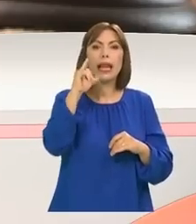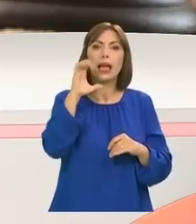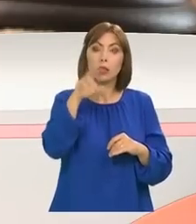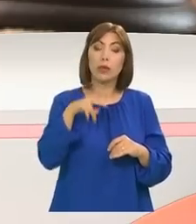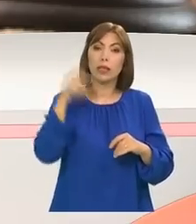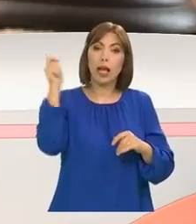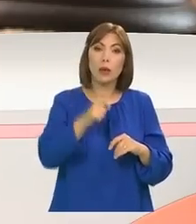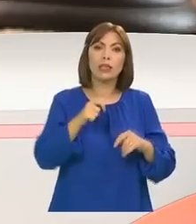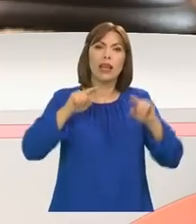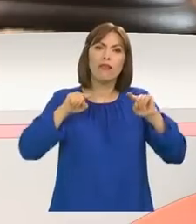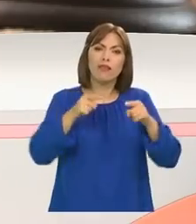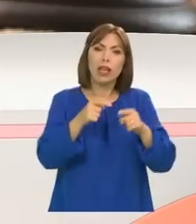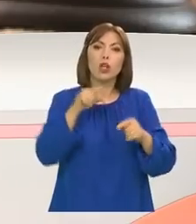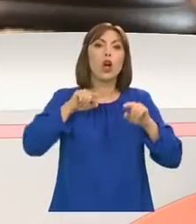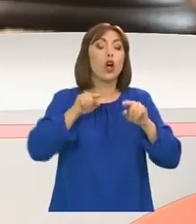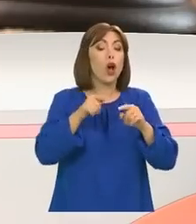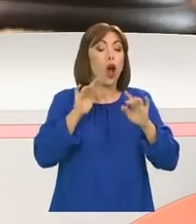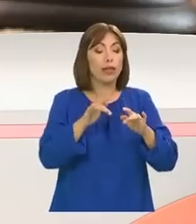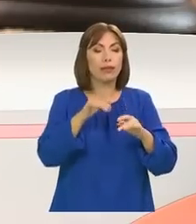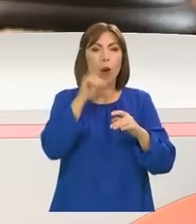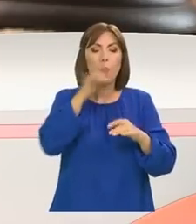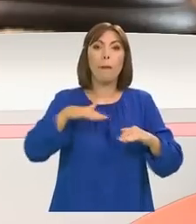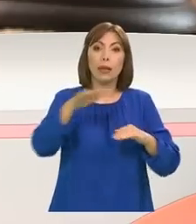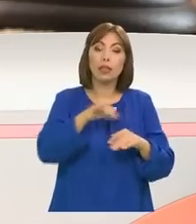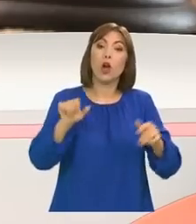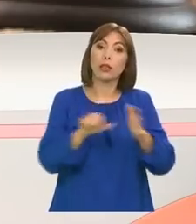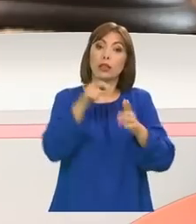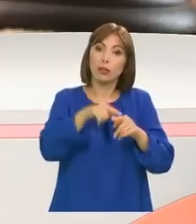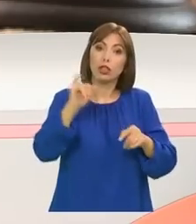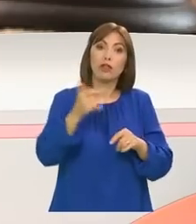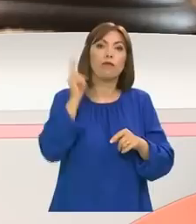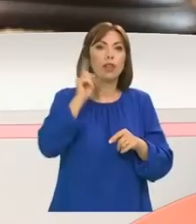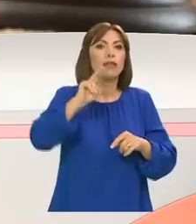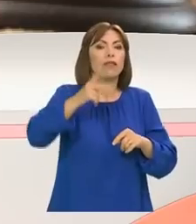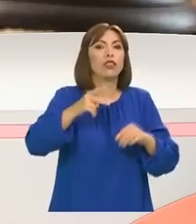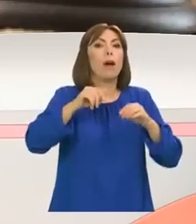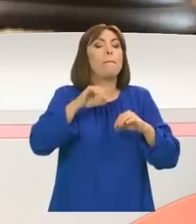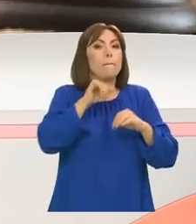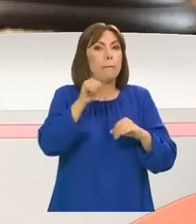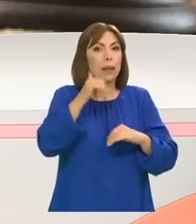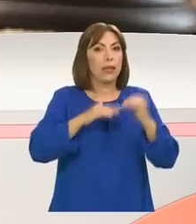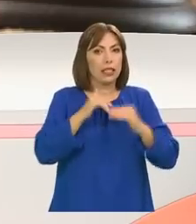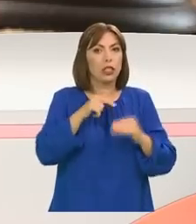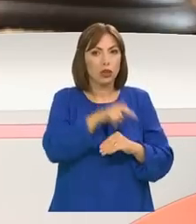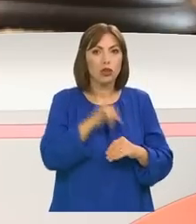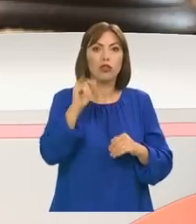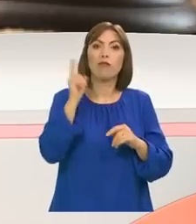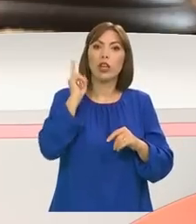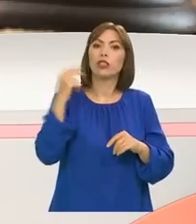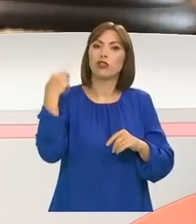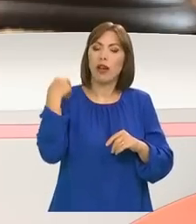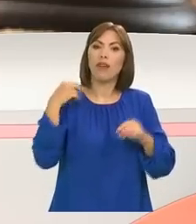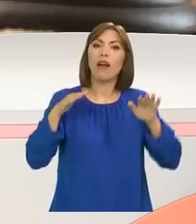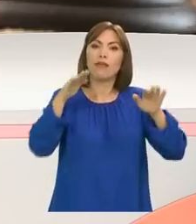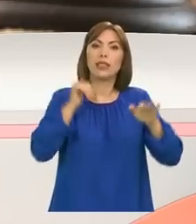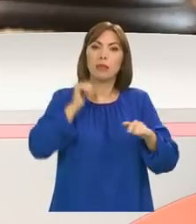de infracțiuni contra umanității. Odată cu el și fostul vicepremier Gelu Voican Voiculescu și fostul șef al aviației